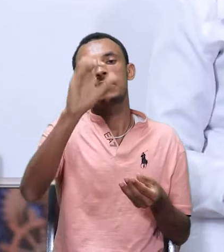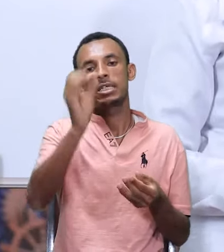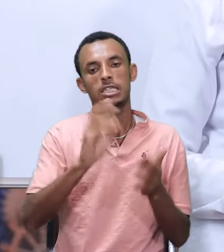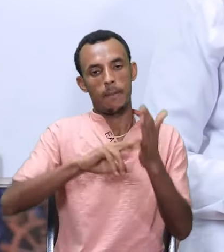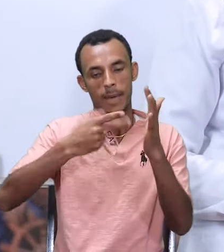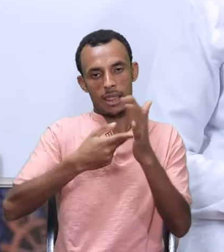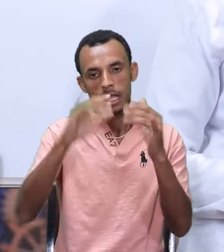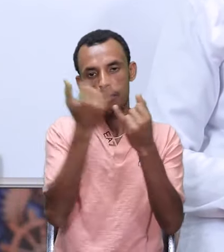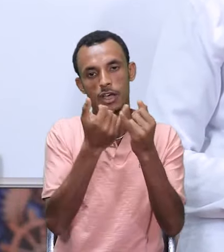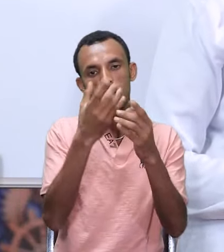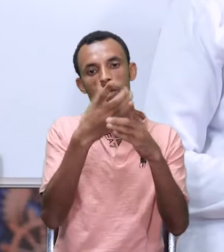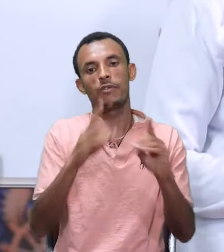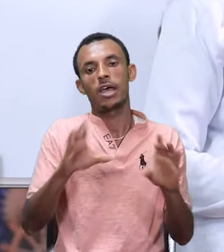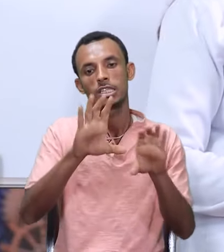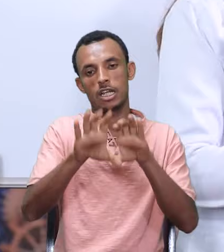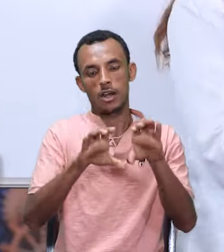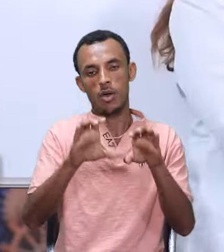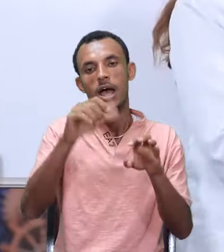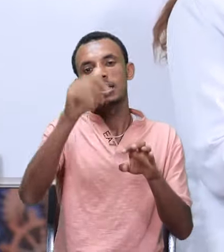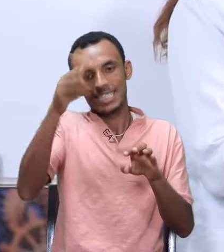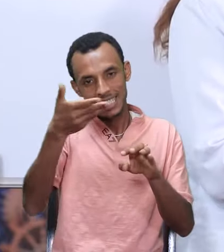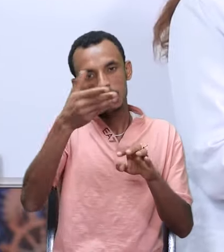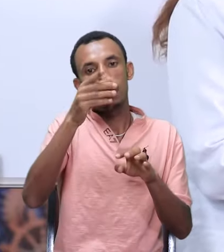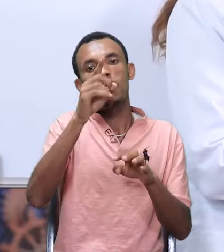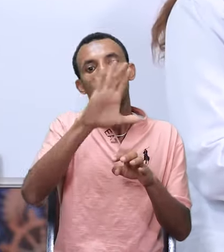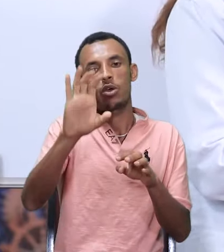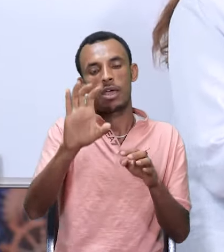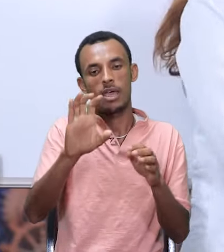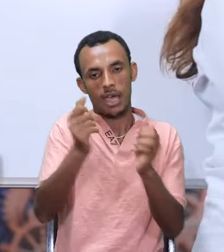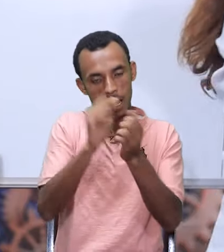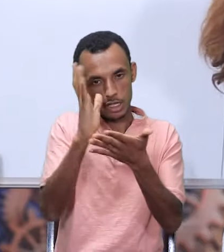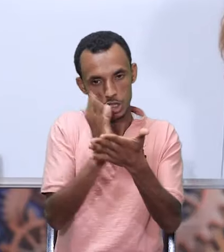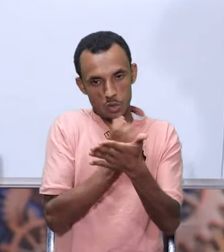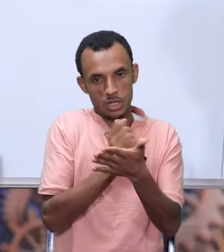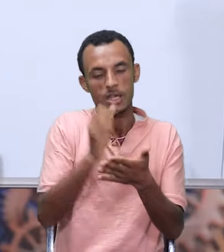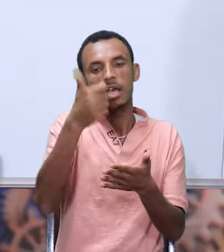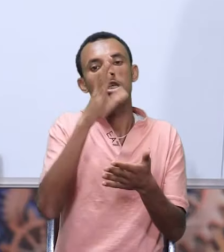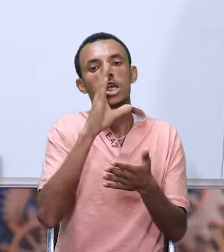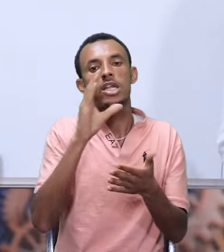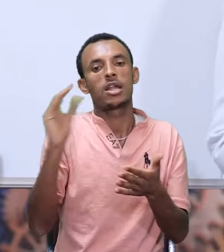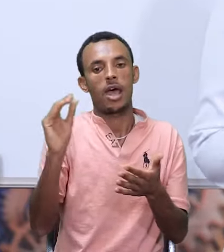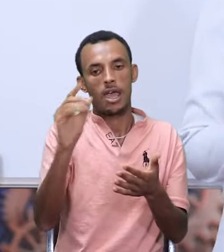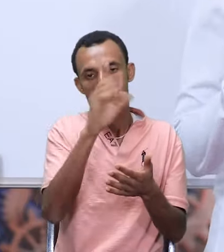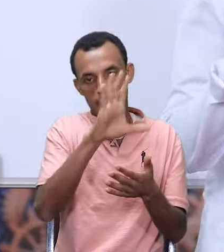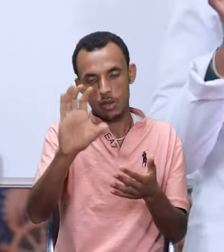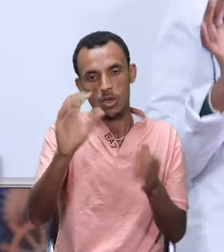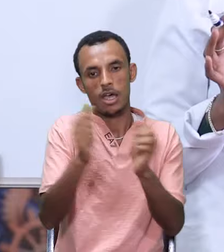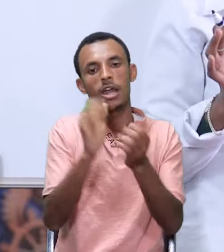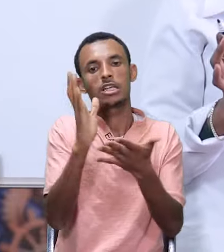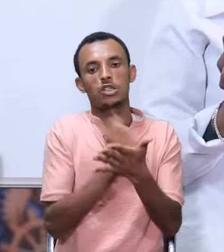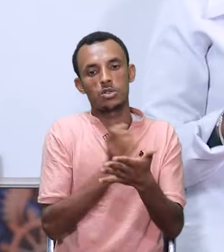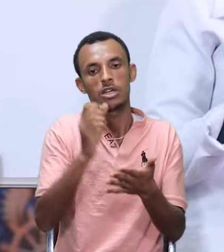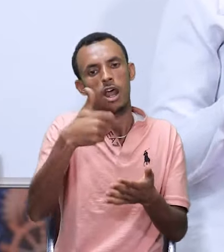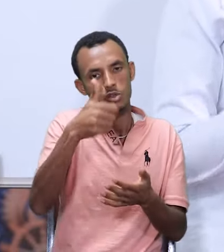አሁንም ክፍልፋይ ስናረጋው 10 መቶኛ ይሆናል 10 መቶኛን የጋራ ስንወስድ የ10 እና የ100 የጋራ ስንወስድ ራሱ